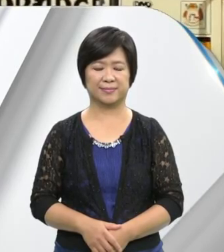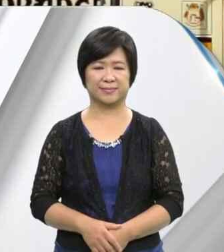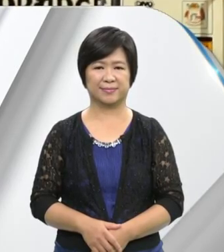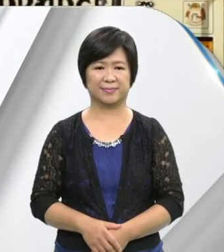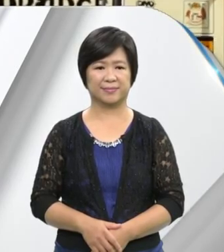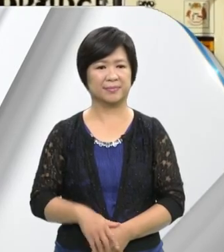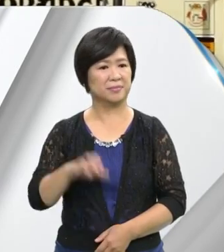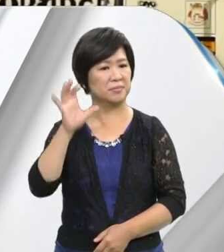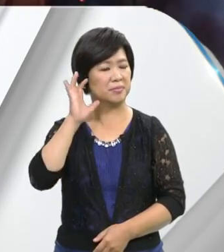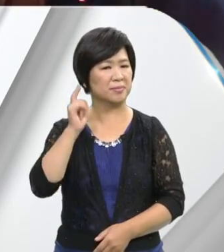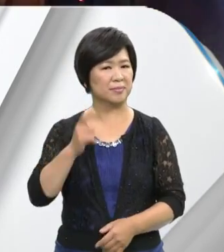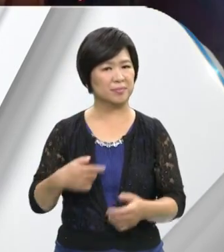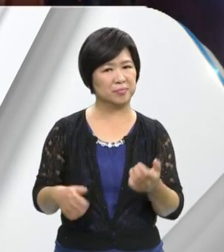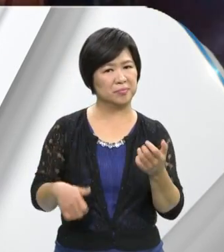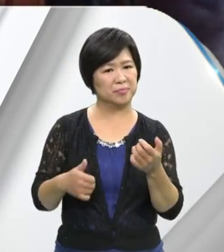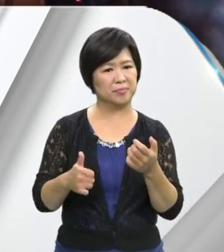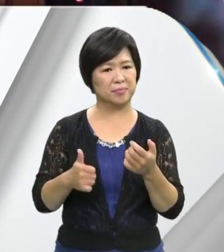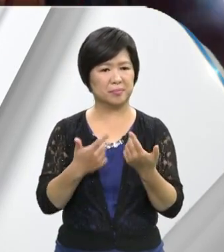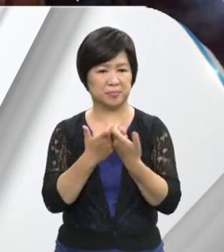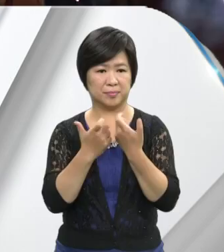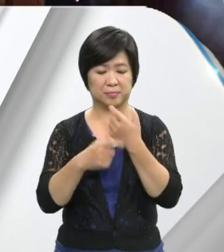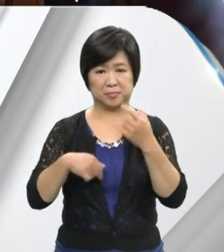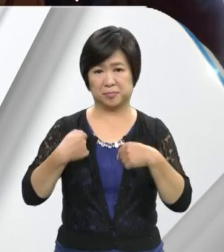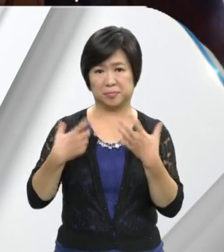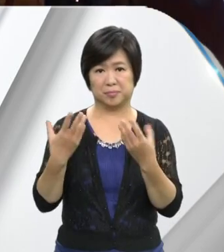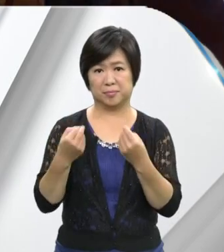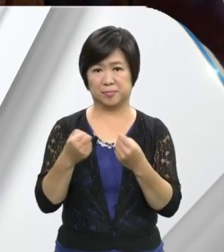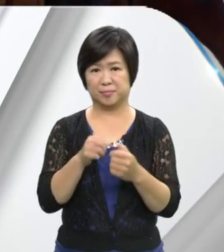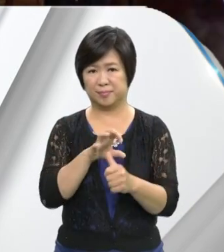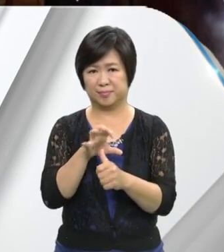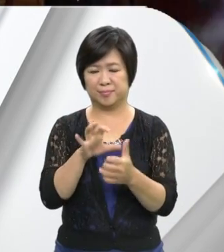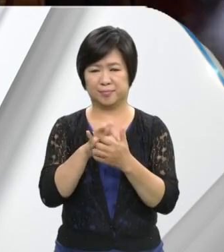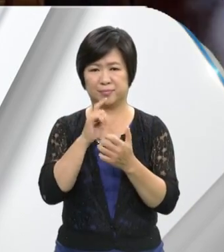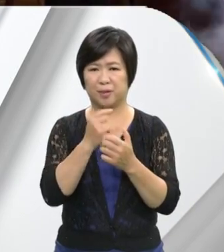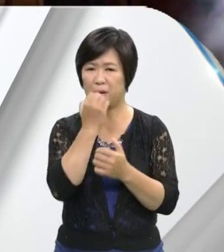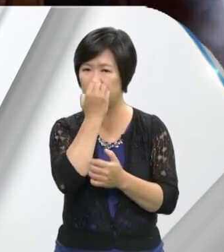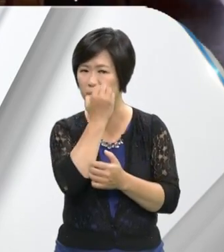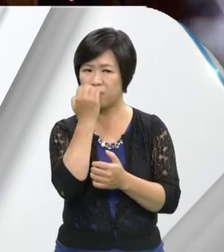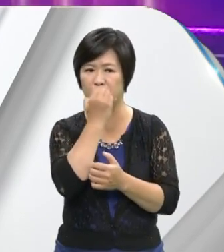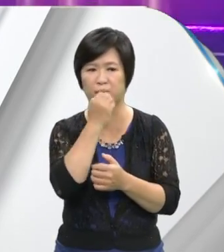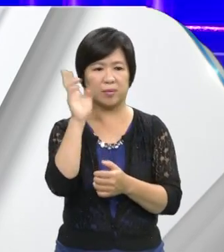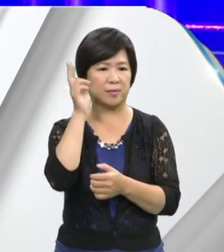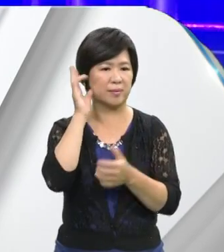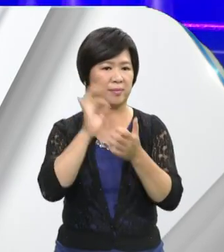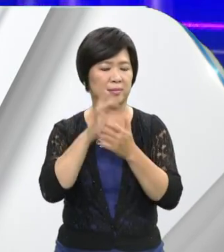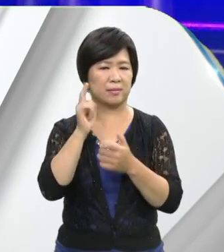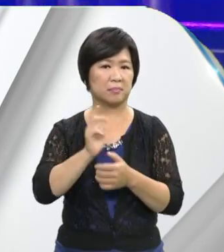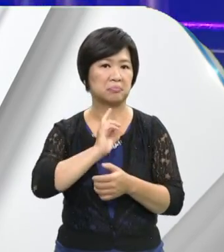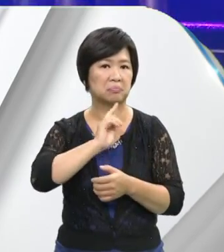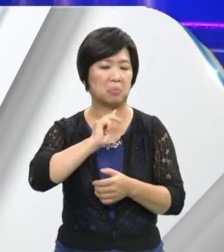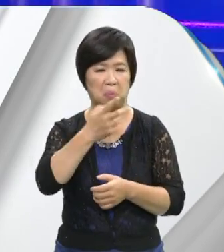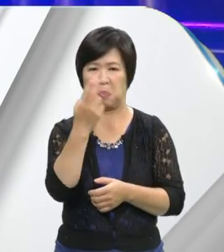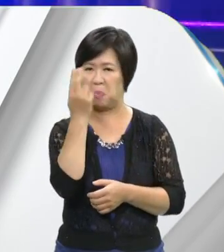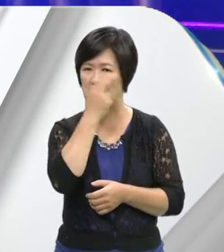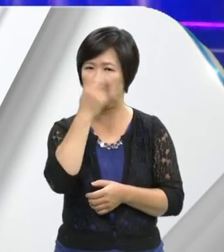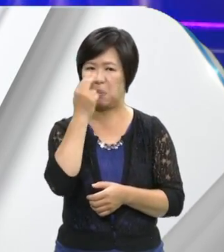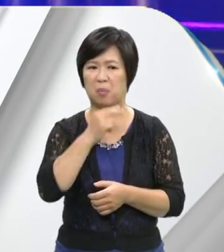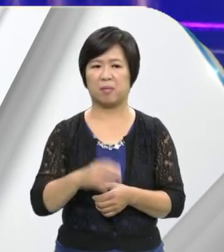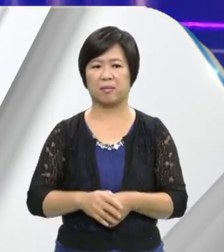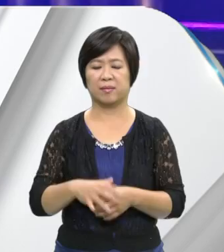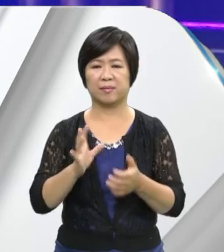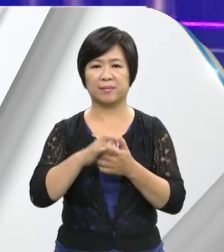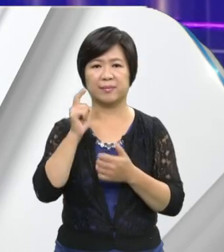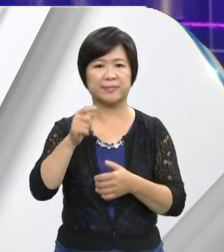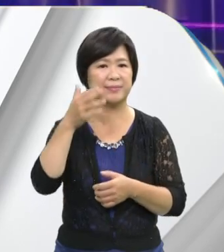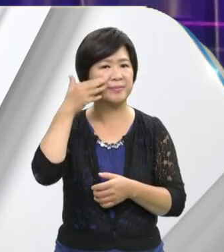赶快节奏搭配自由，莫就到罕见个跳琴声，韩国有量就跳皮个歌声，蓝跳风格个神鬼，